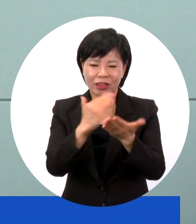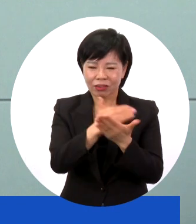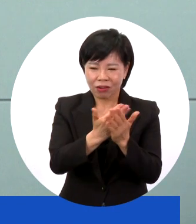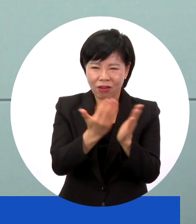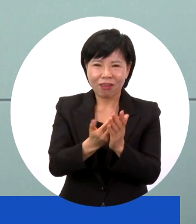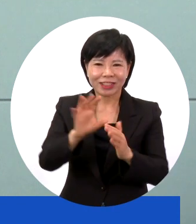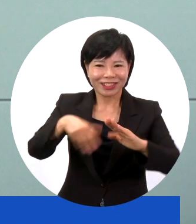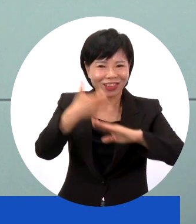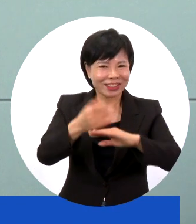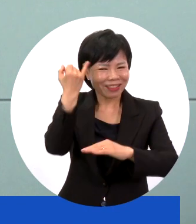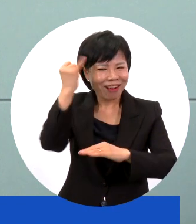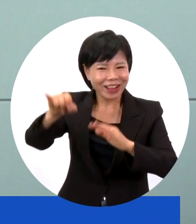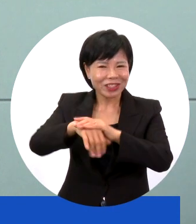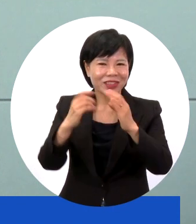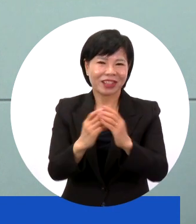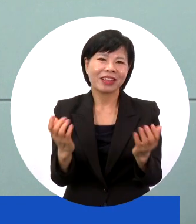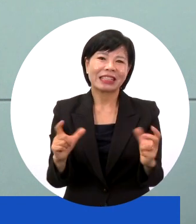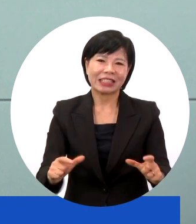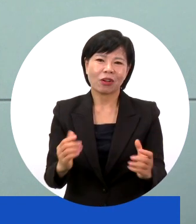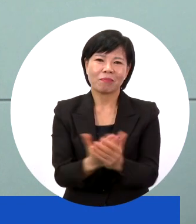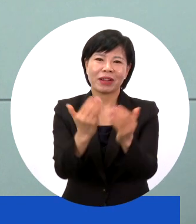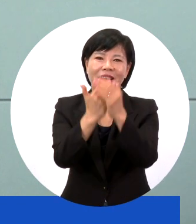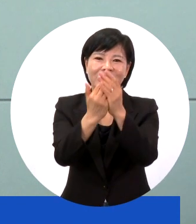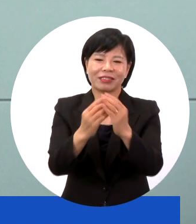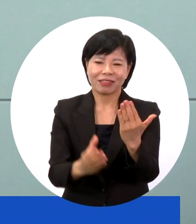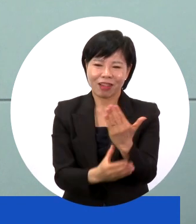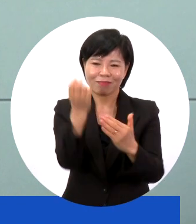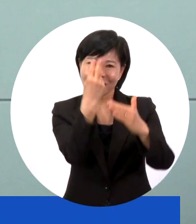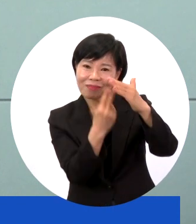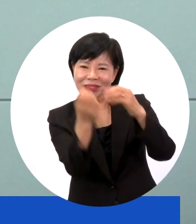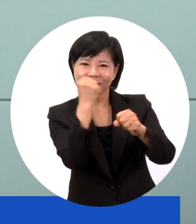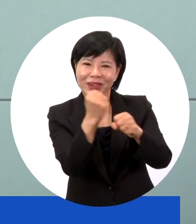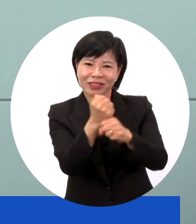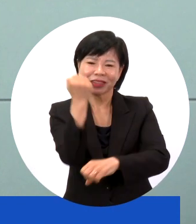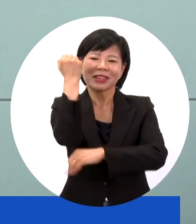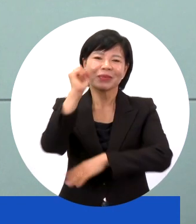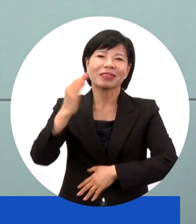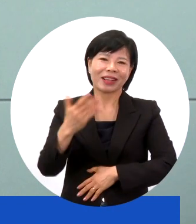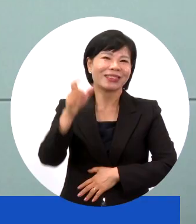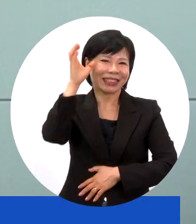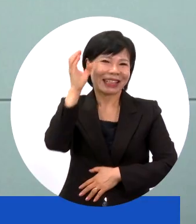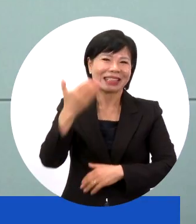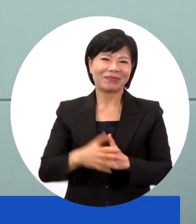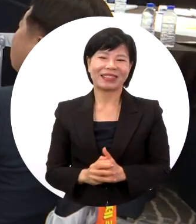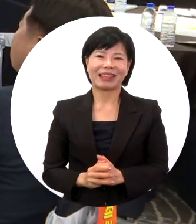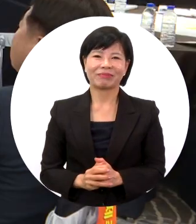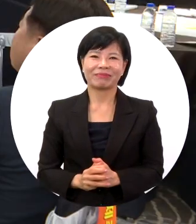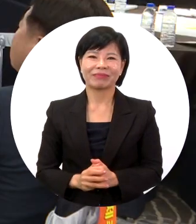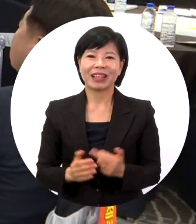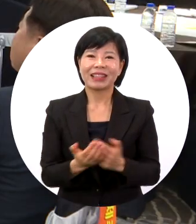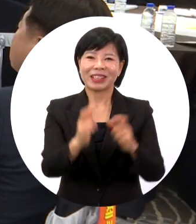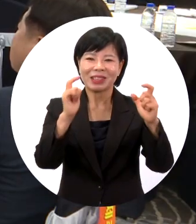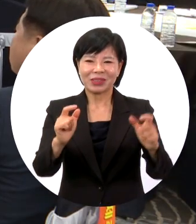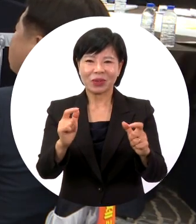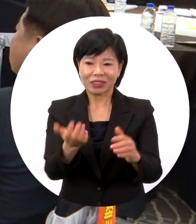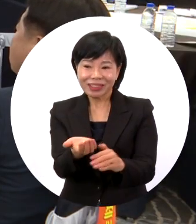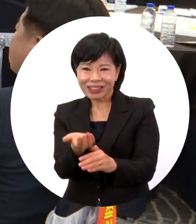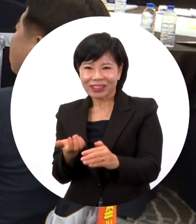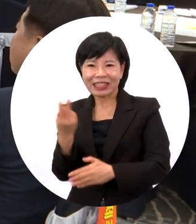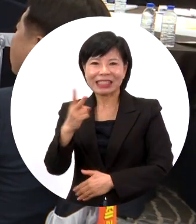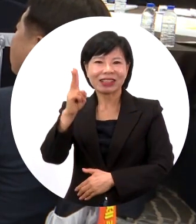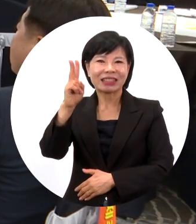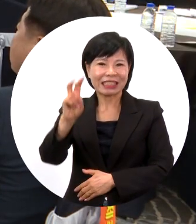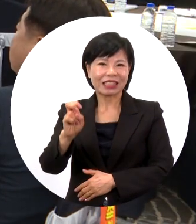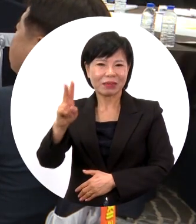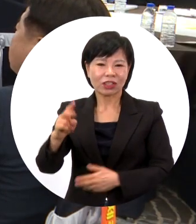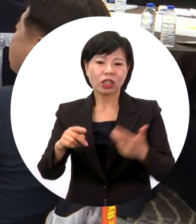다양한 혁신 아이디어가 지속가능 발전 기본 전략의 총괄 비전을 만드는 밑거름이 될 것이라고 생각합니다. 제주도는 앞서